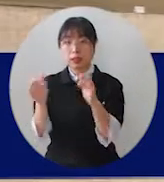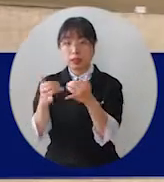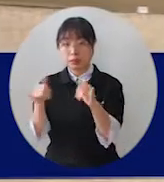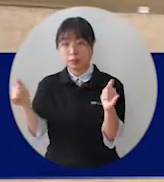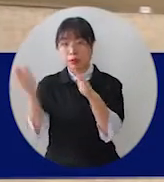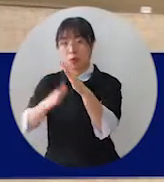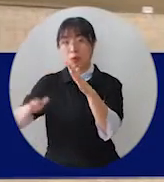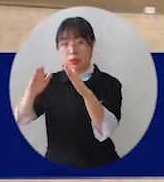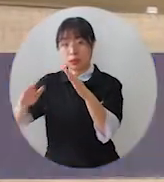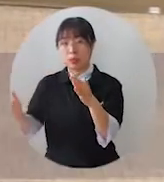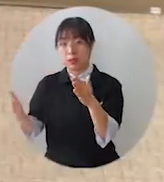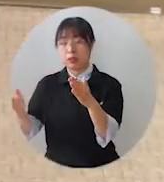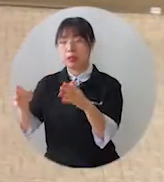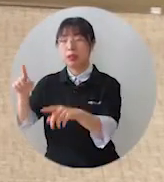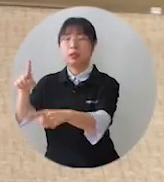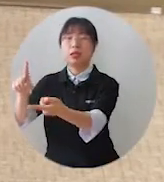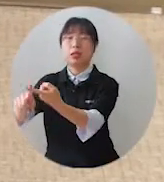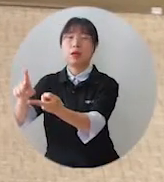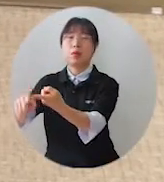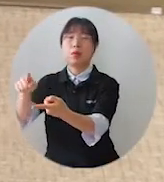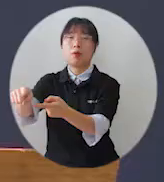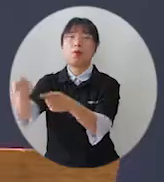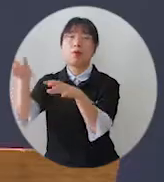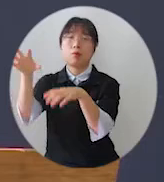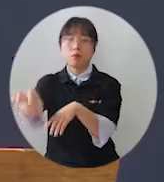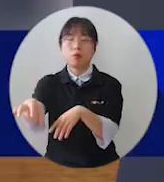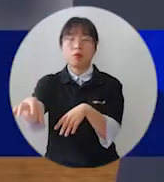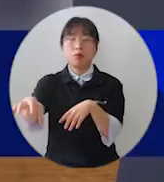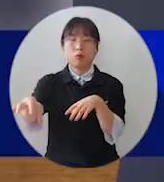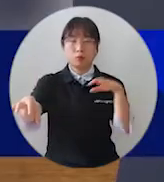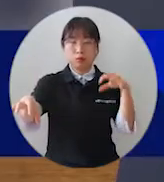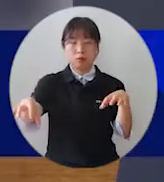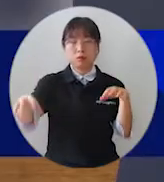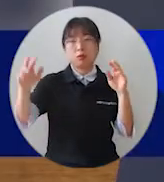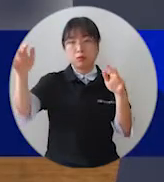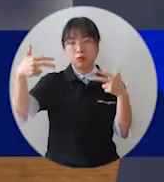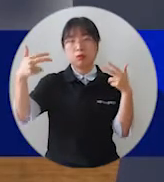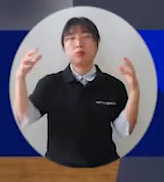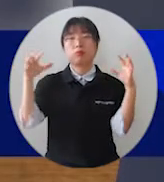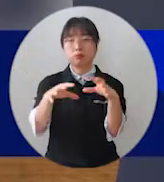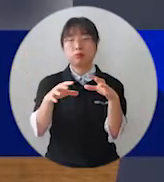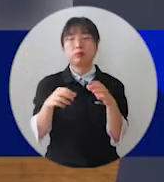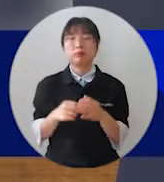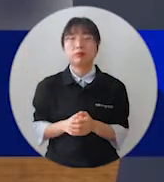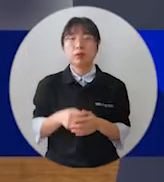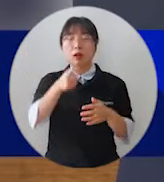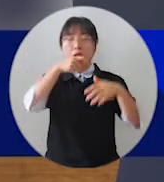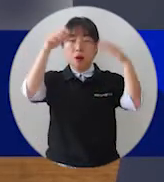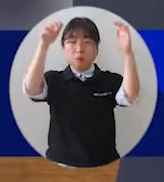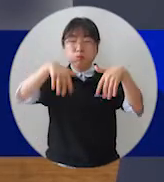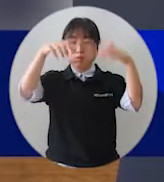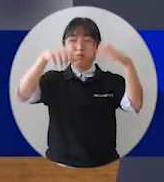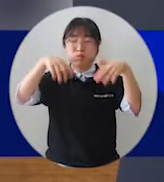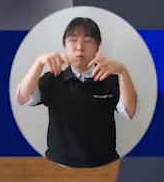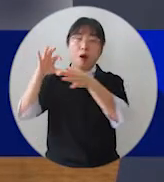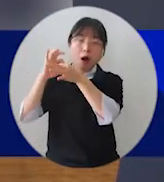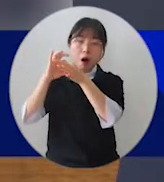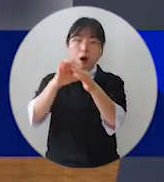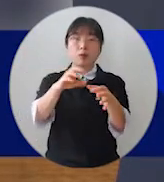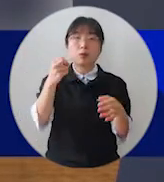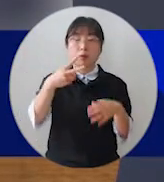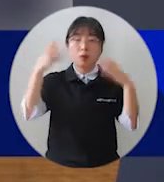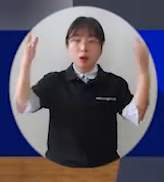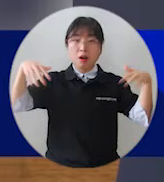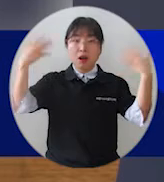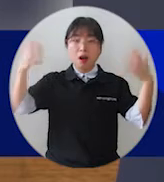시청하는 비대면 방식으로 진행됐습니다. 어느 해보다도 장마가 굉장히 길었던 한 해였고 또